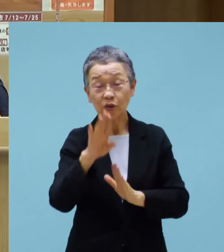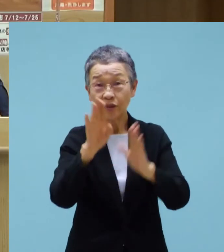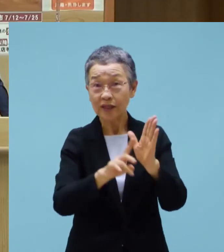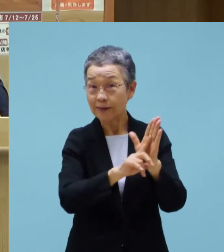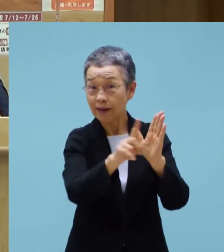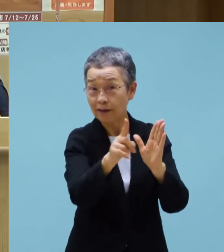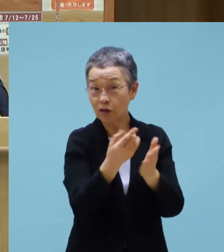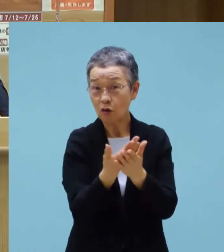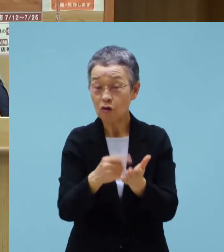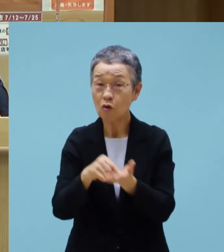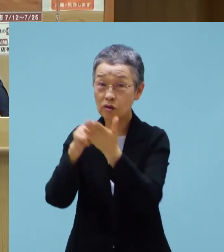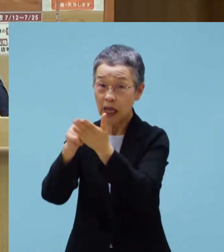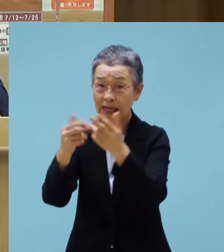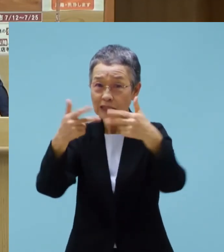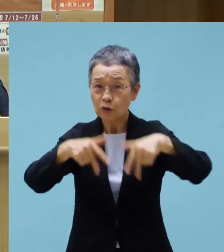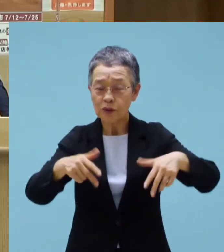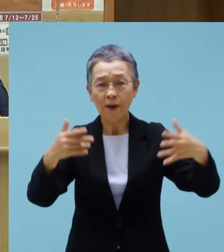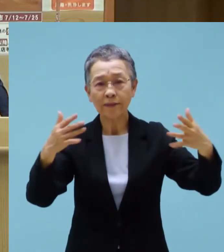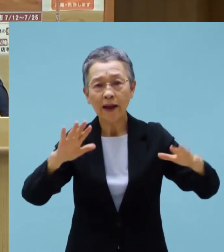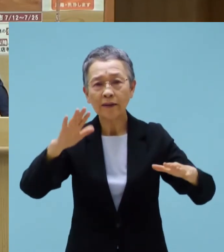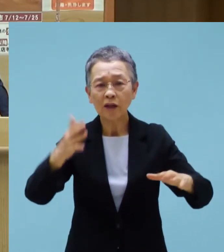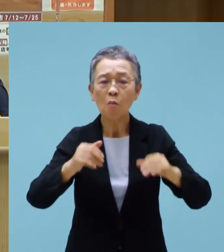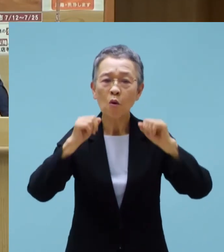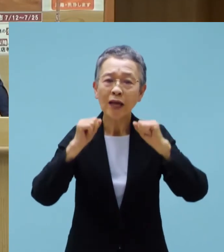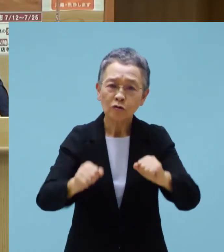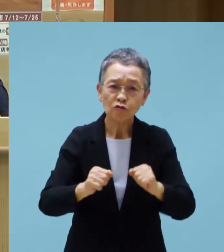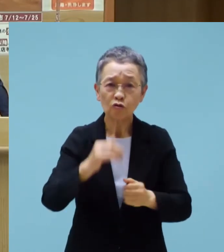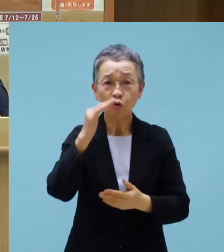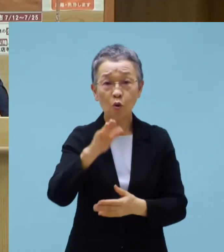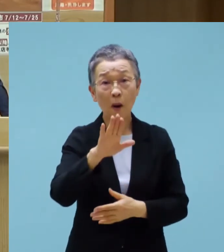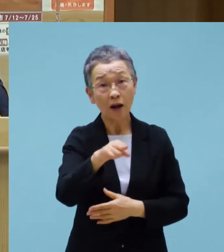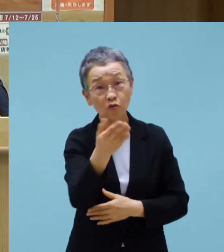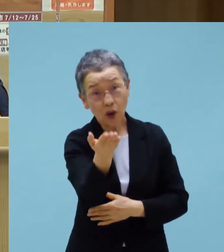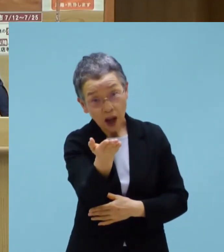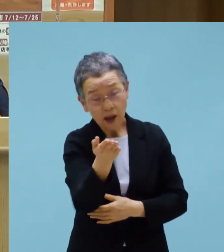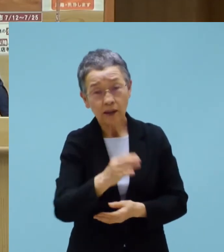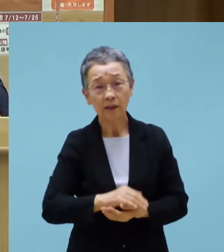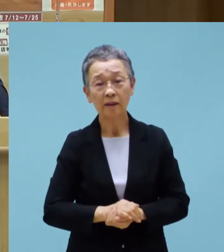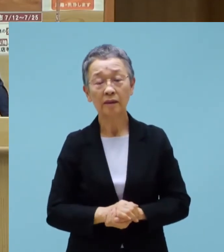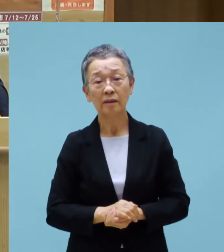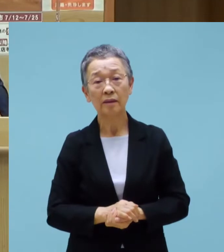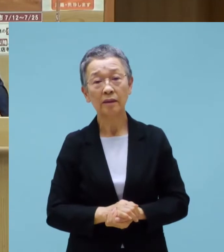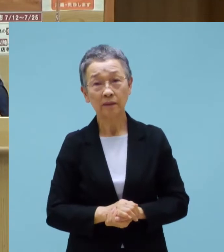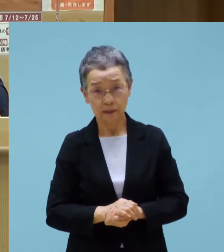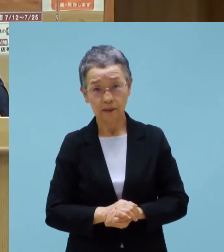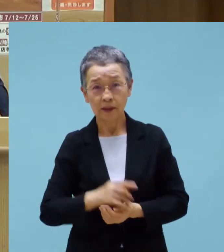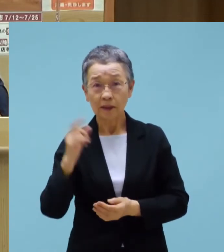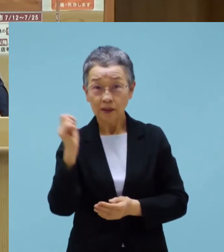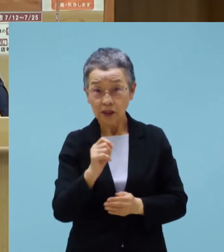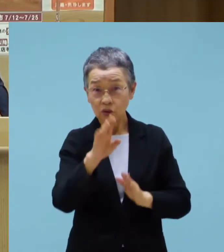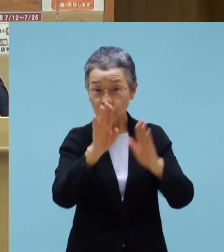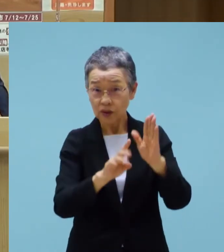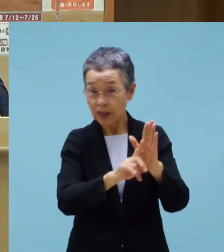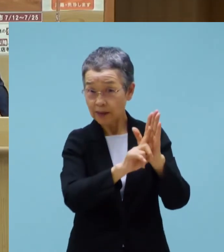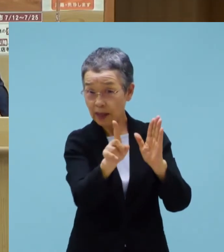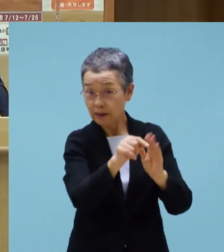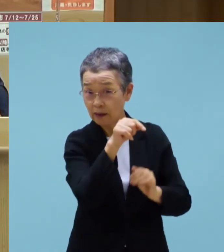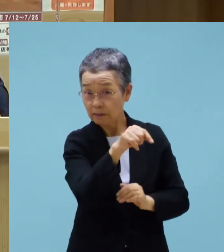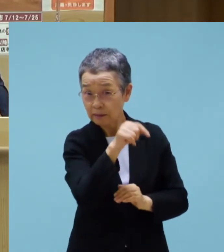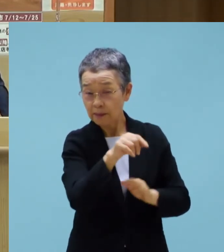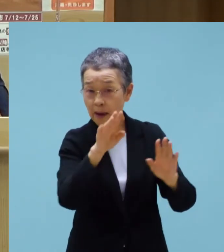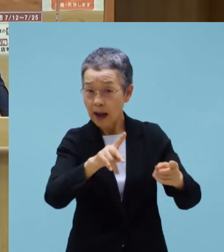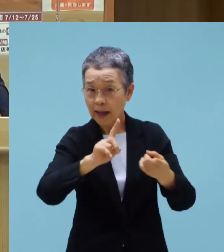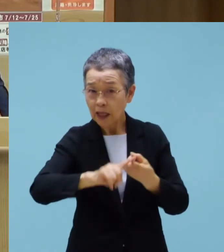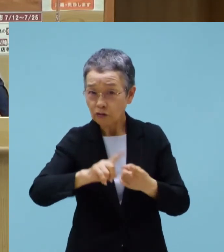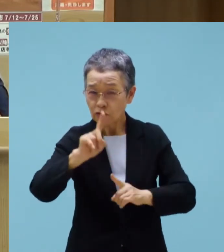はないにしても行っていくこともあり得るのでしょうか。 緊急事態宣言に今当たる状況かと言われれ